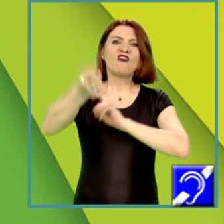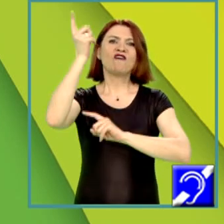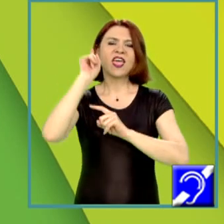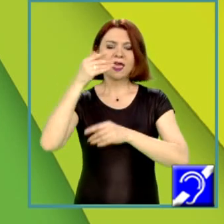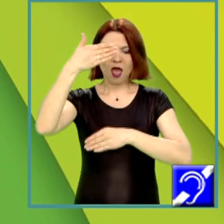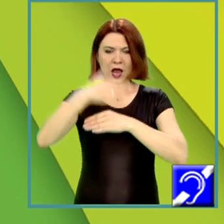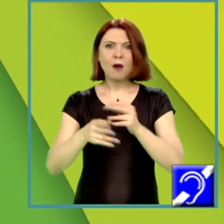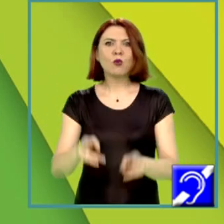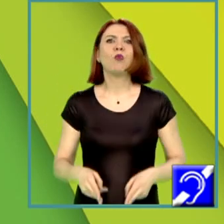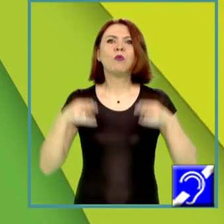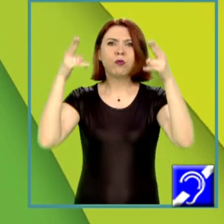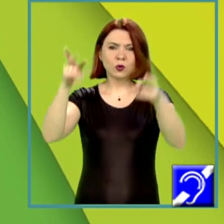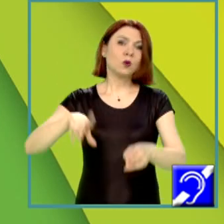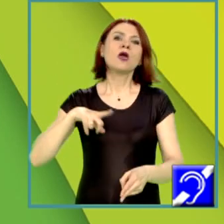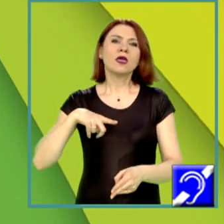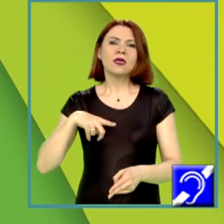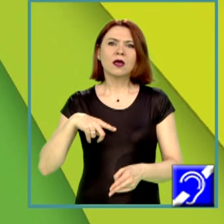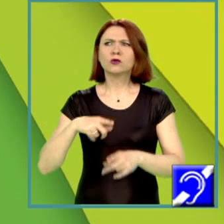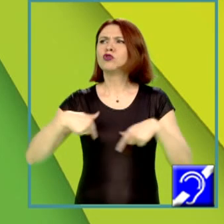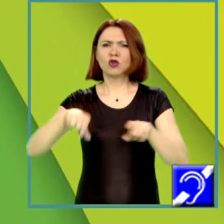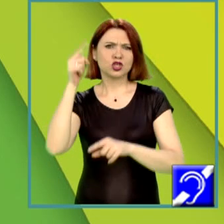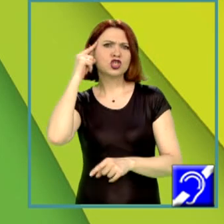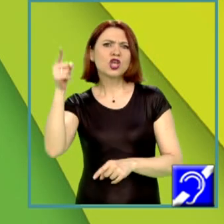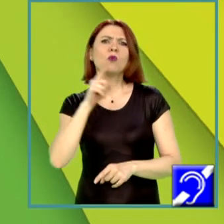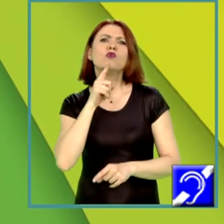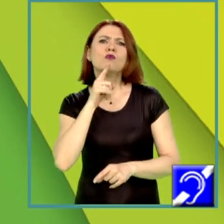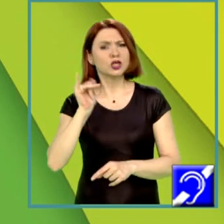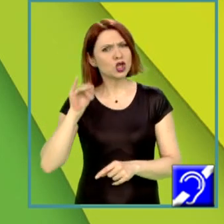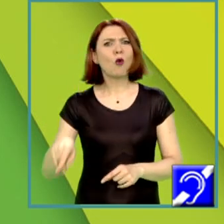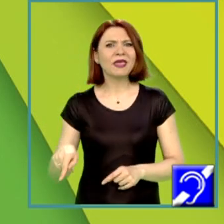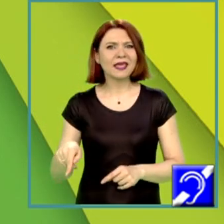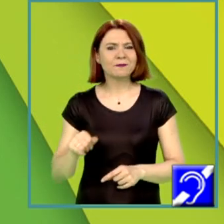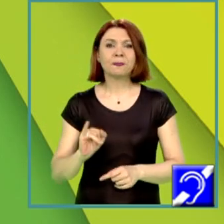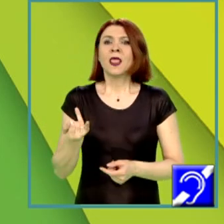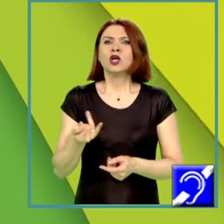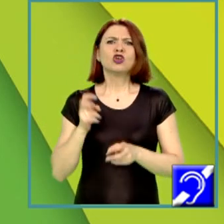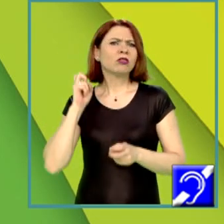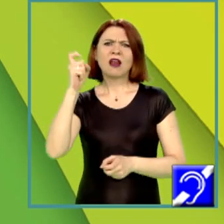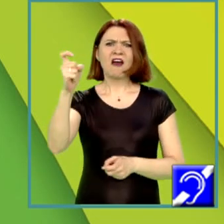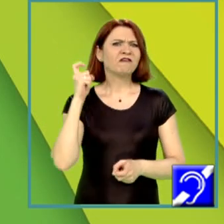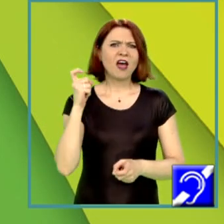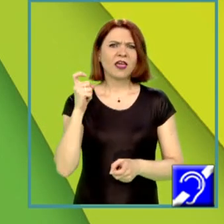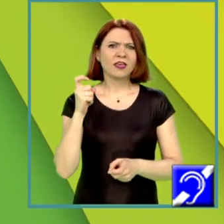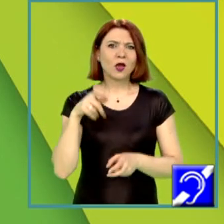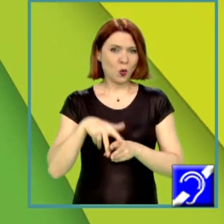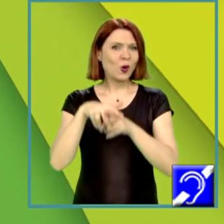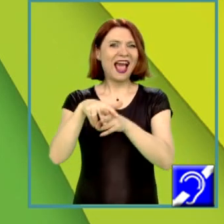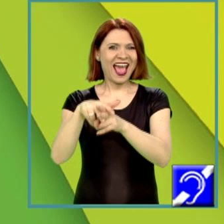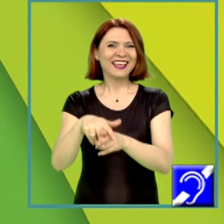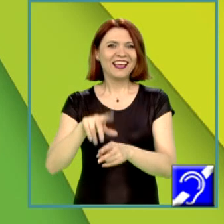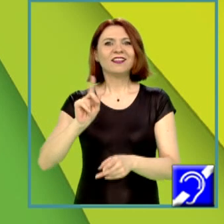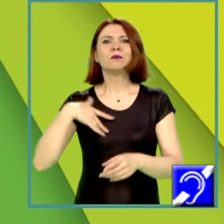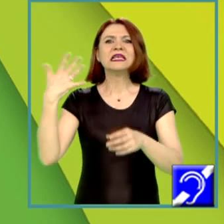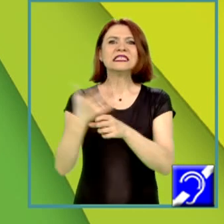capul podului era încă pe buzele tuturor chiar și ale copiilor Ce tramvai cu cai bineînțeles trebuie